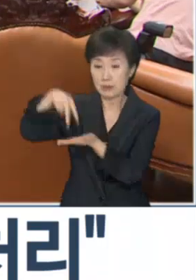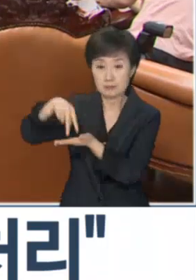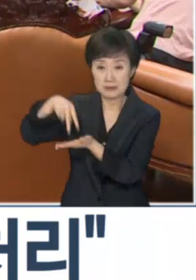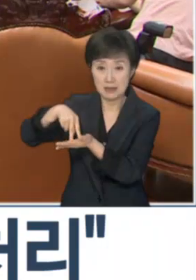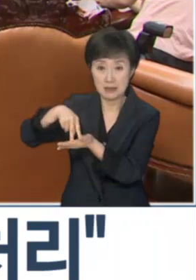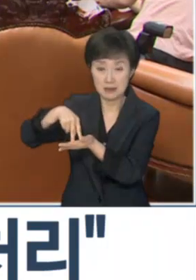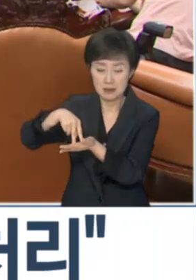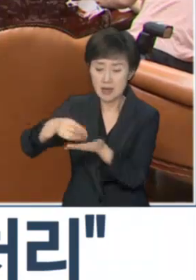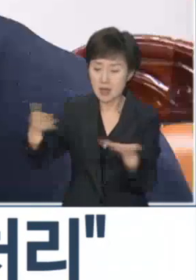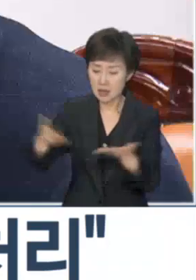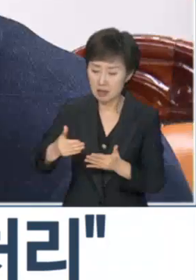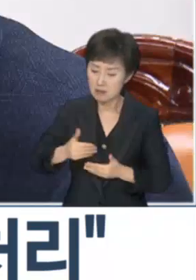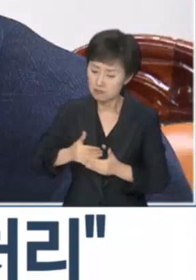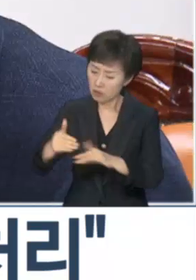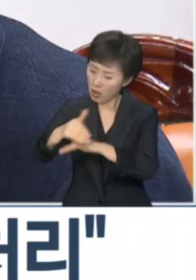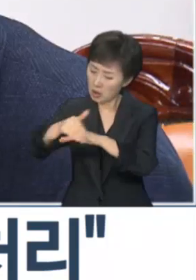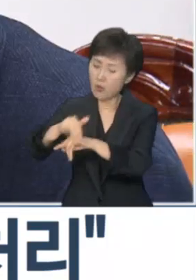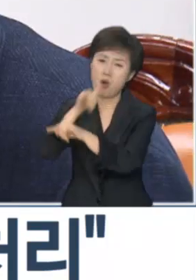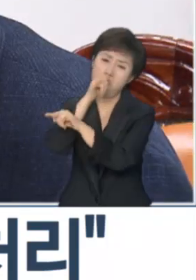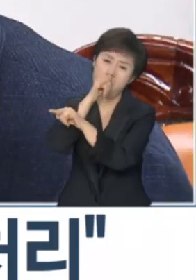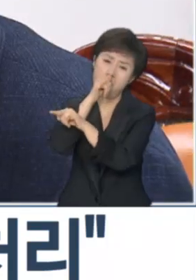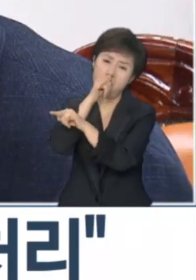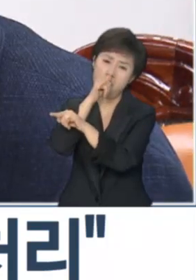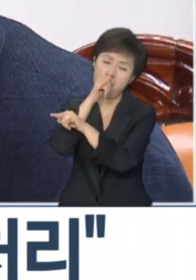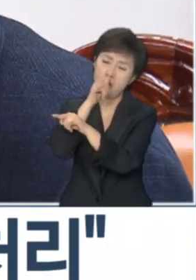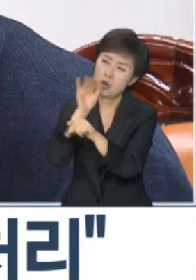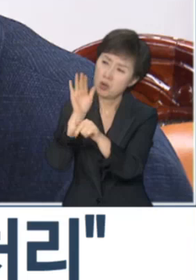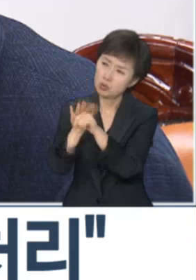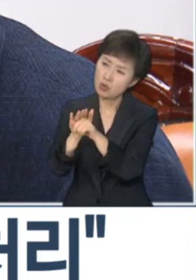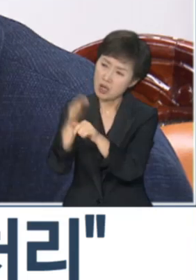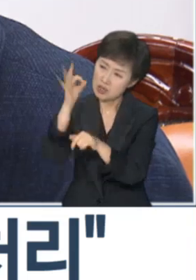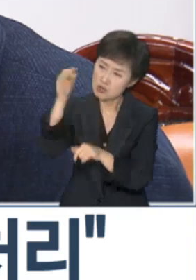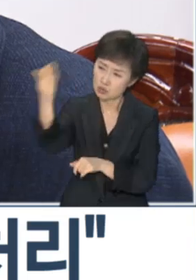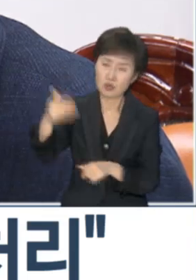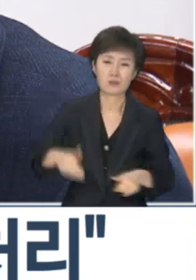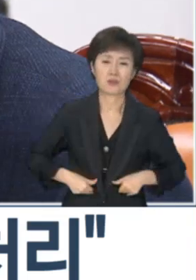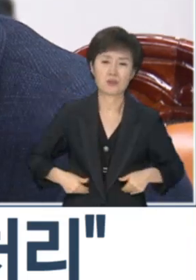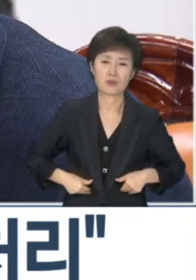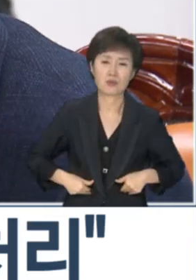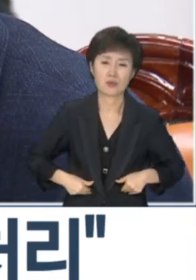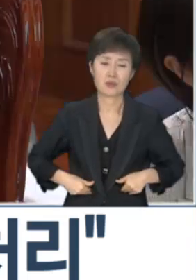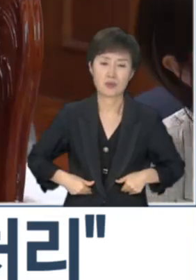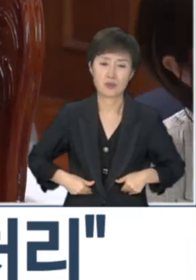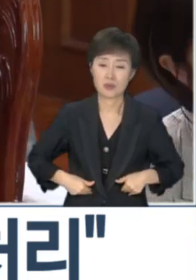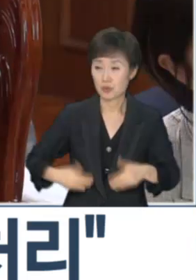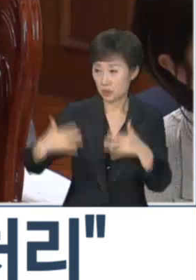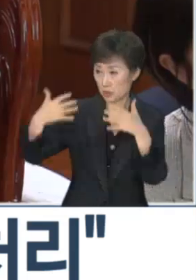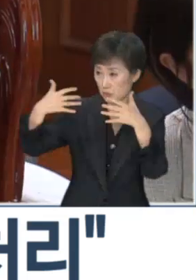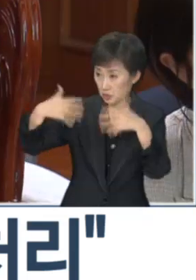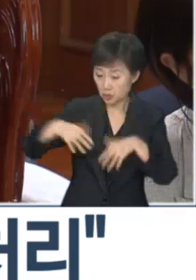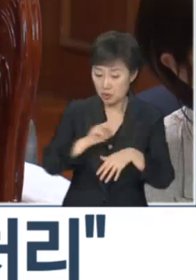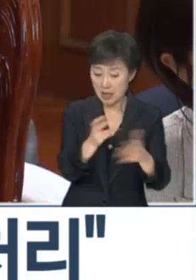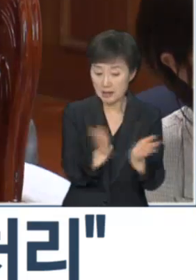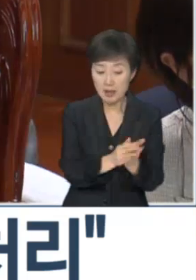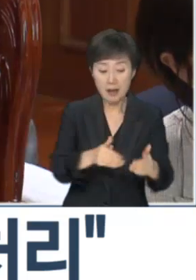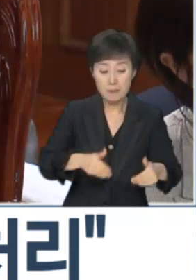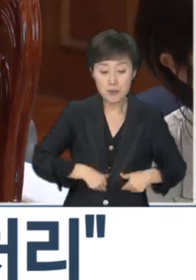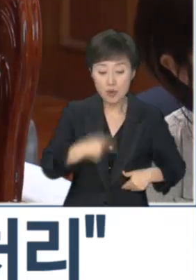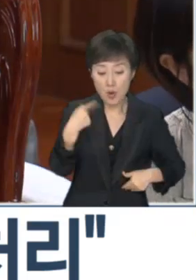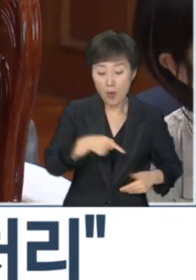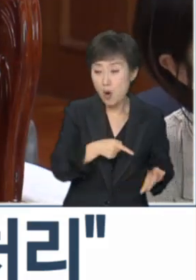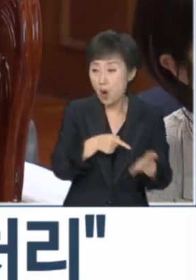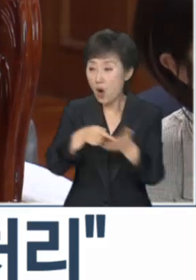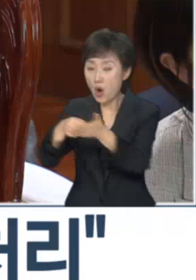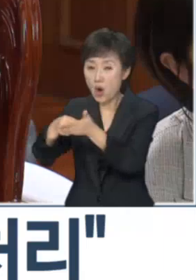때문에 정부가 일할 수 있는 그런 예산을 좀 지원도 해주고 그리고 야당이 챙길 수 있는 야당이 필요한 예산도 있습니다.